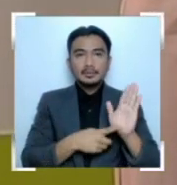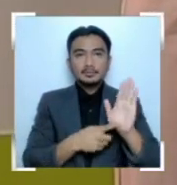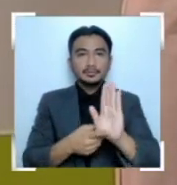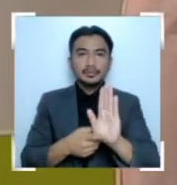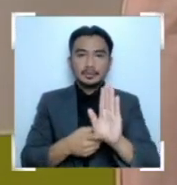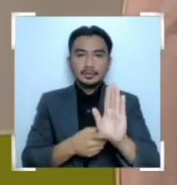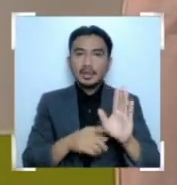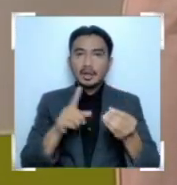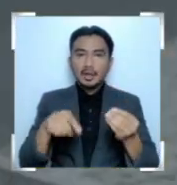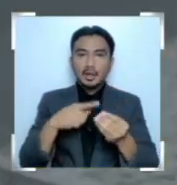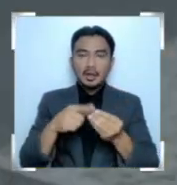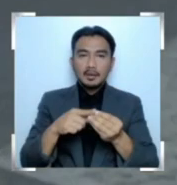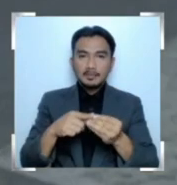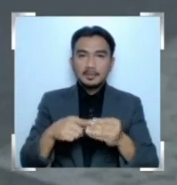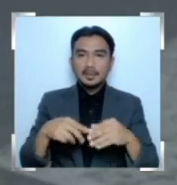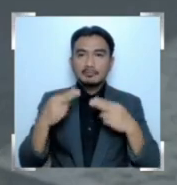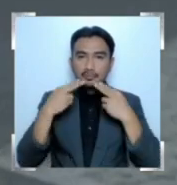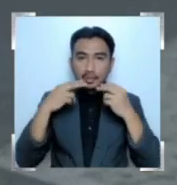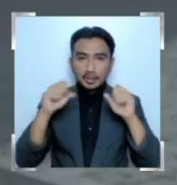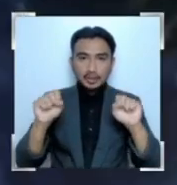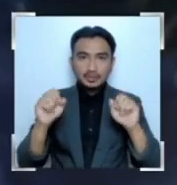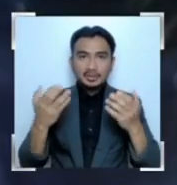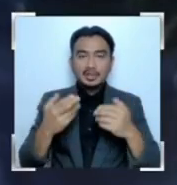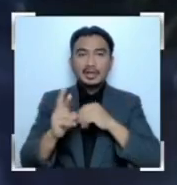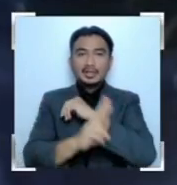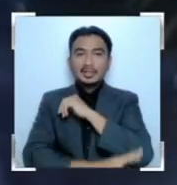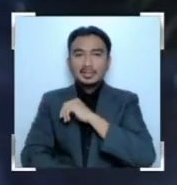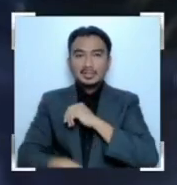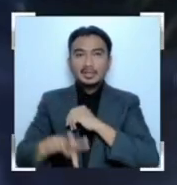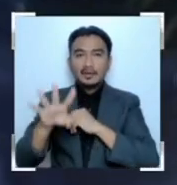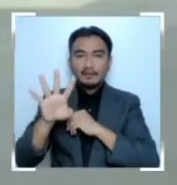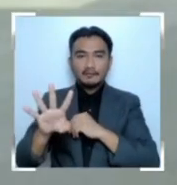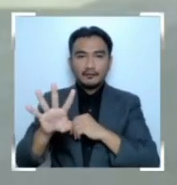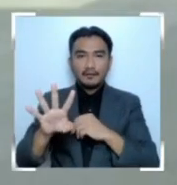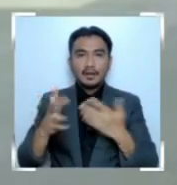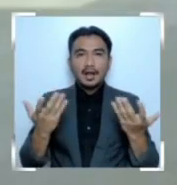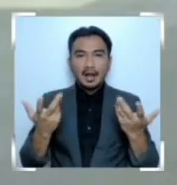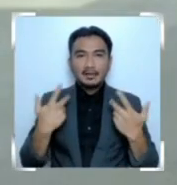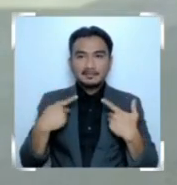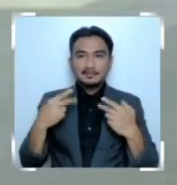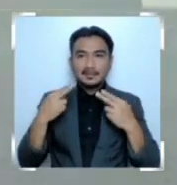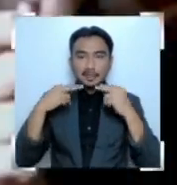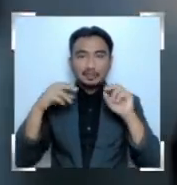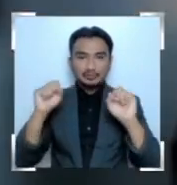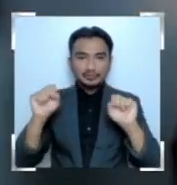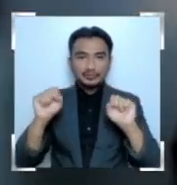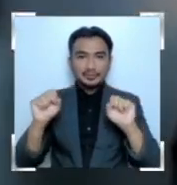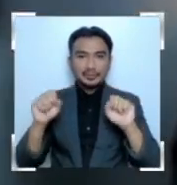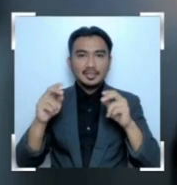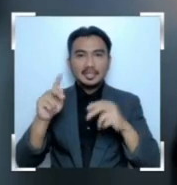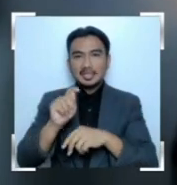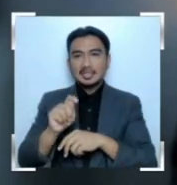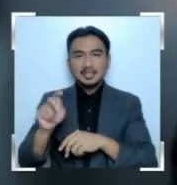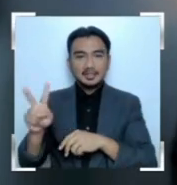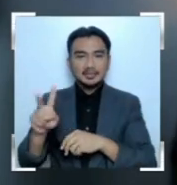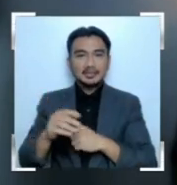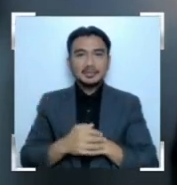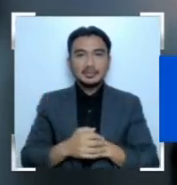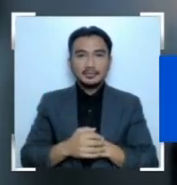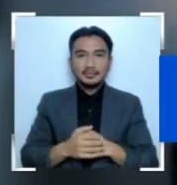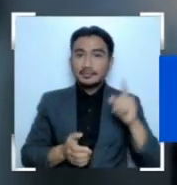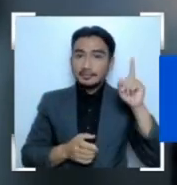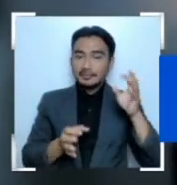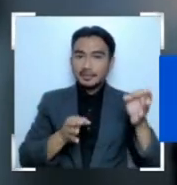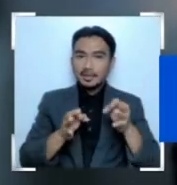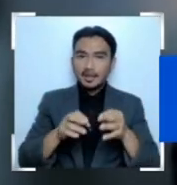Balitang Southern Tagalog, ang 7th flagship newscast ng GMA Regional TV. Siyempre, ang una nating tututukan ay